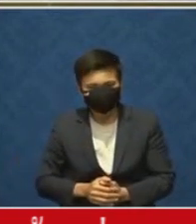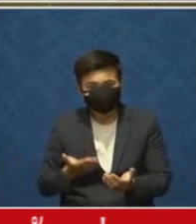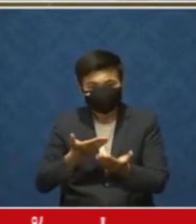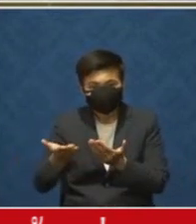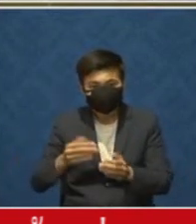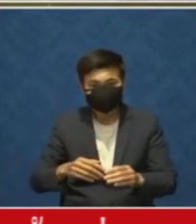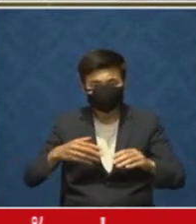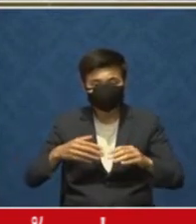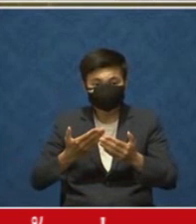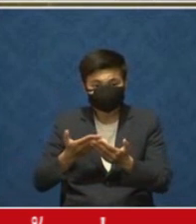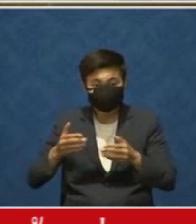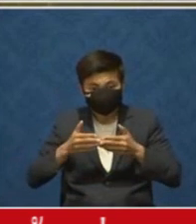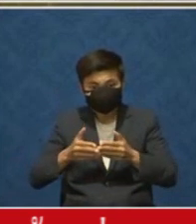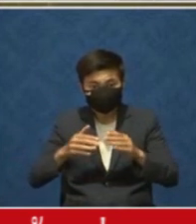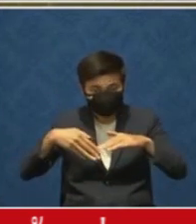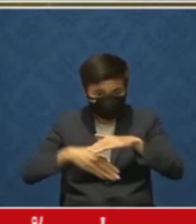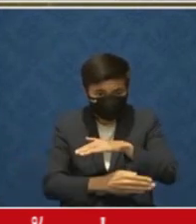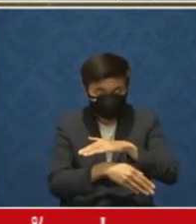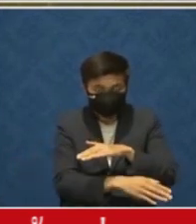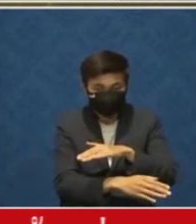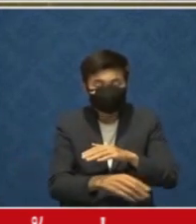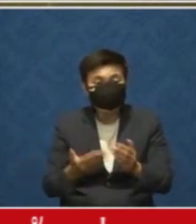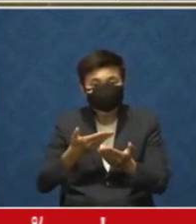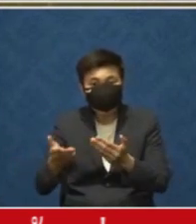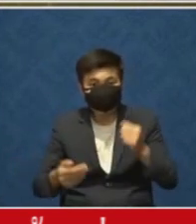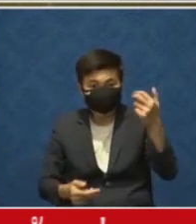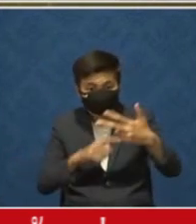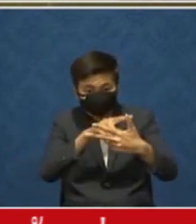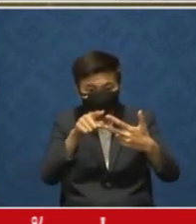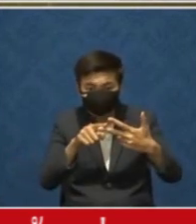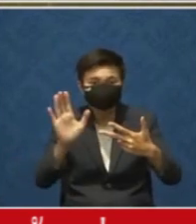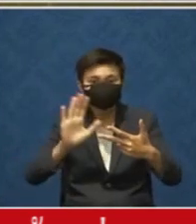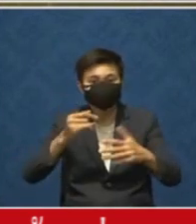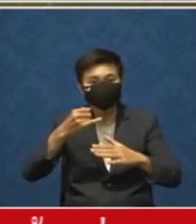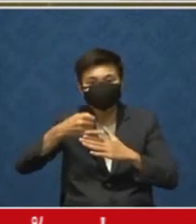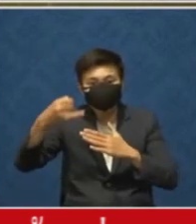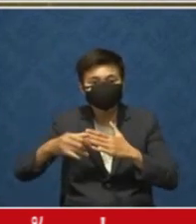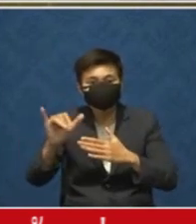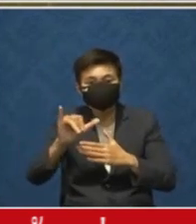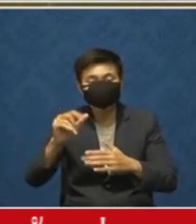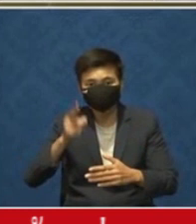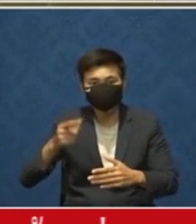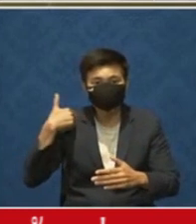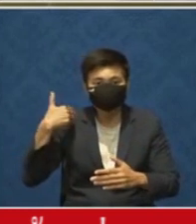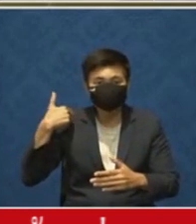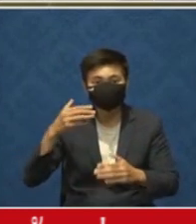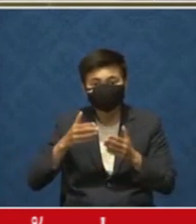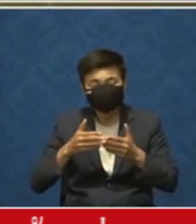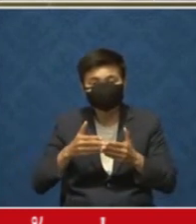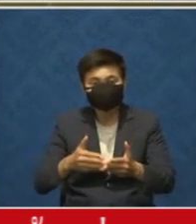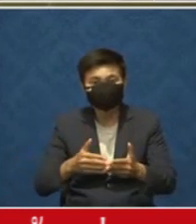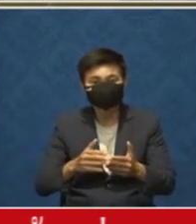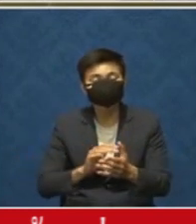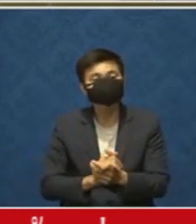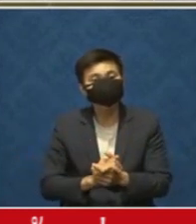ำน้ำเนี่ยมันไม่ใช่ซื้อเฉพาะเรือดำน้ำสามลำแล้วมันจบครับมันจะต้องมีเรือนะครับที่